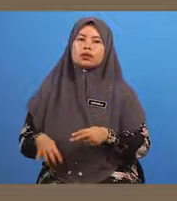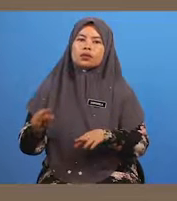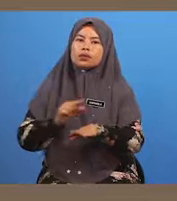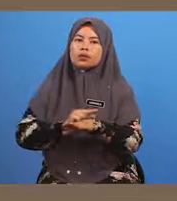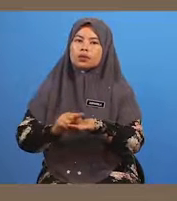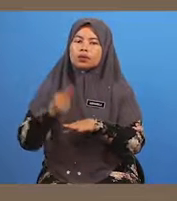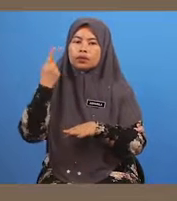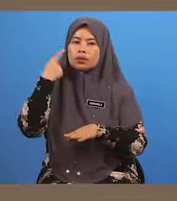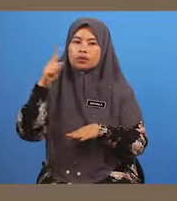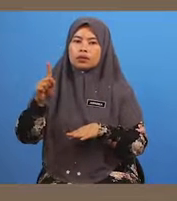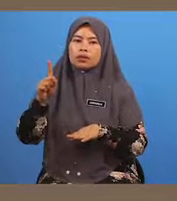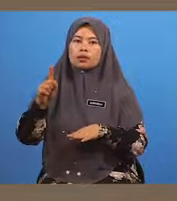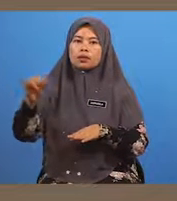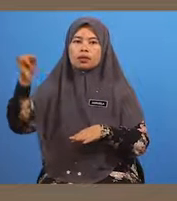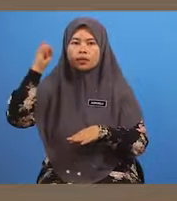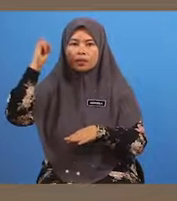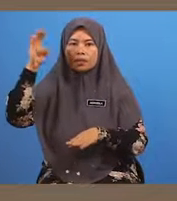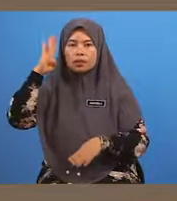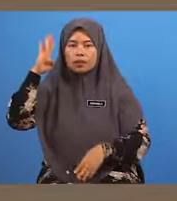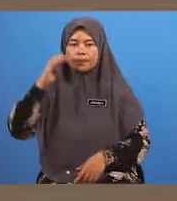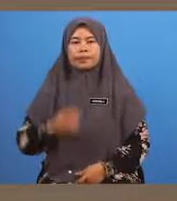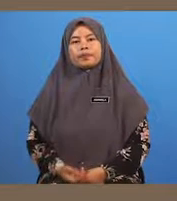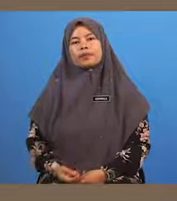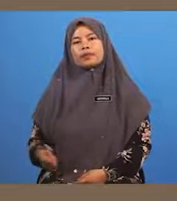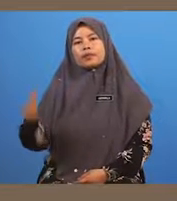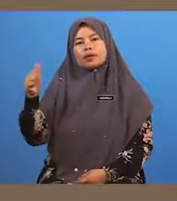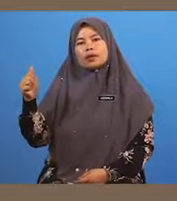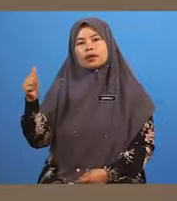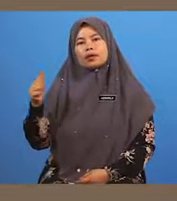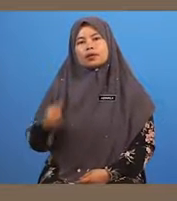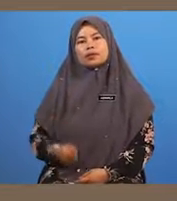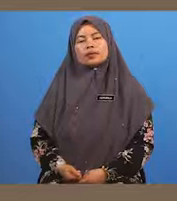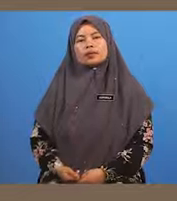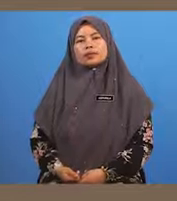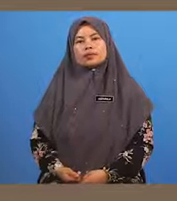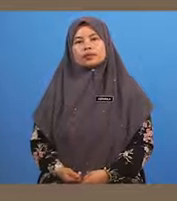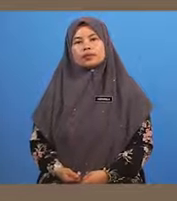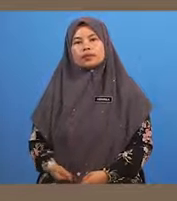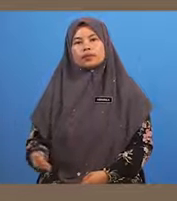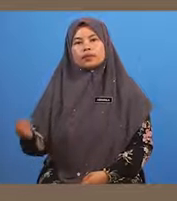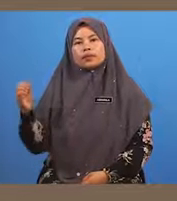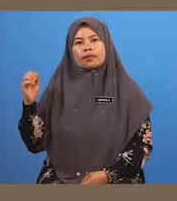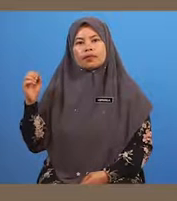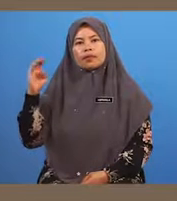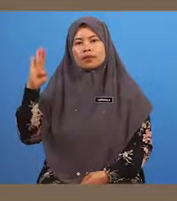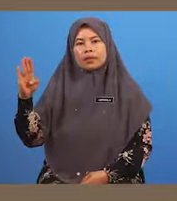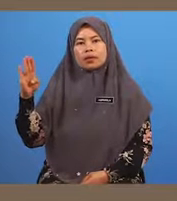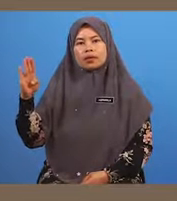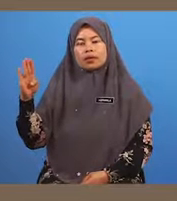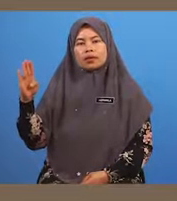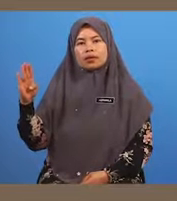A. Ibrahim bin Ali, B. Ibrahim bin Abdullah,